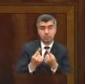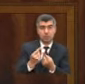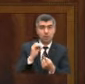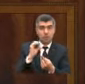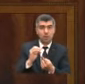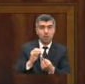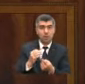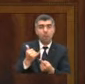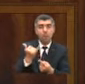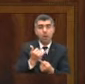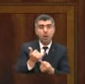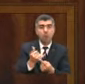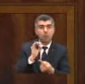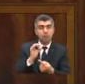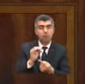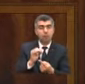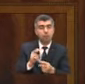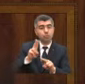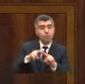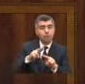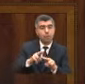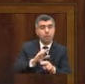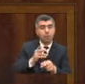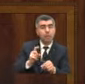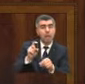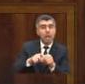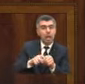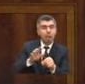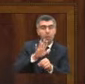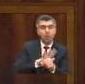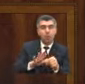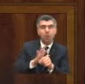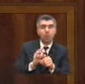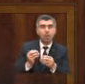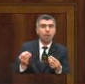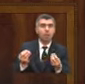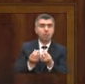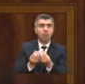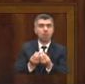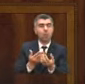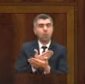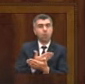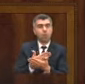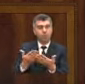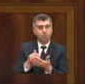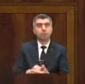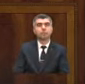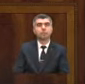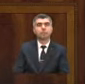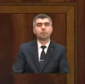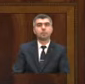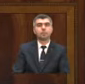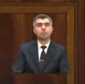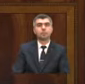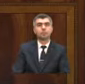اول حاجه التعيين ديال هذا المجلس يكون ممثلين ديال هاد النقابات وممثلين ديال جميع الفرقاء.